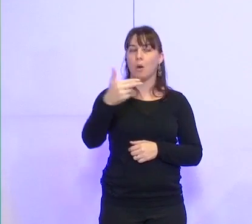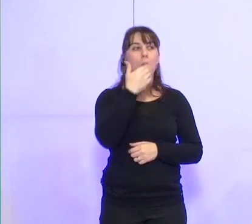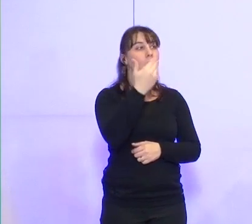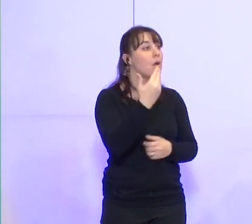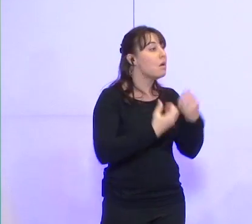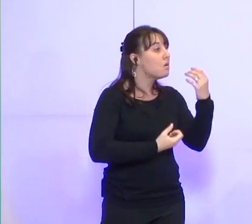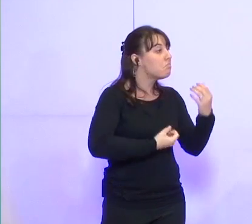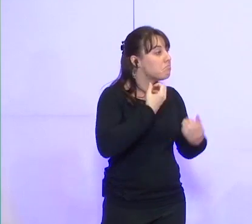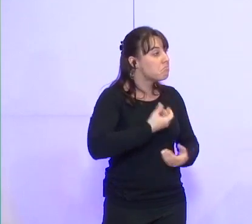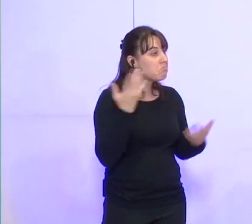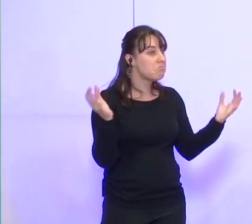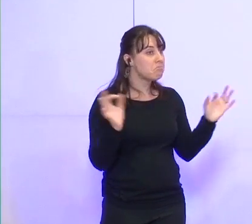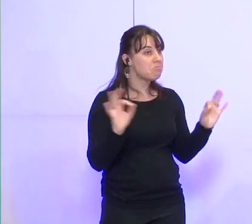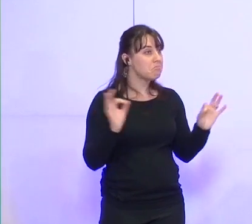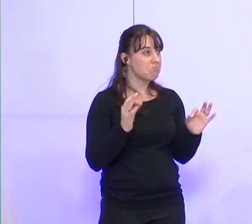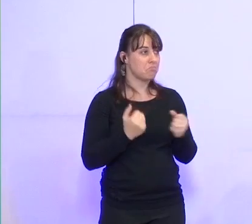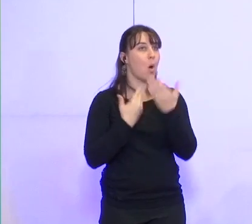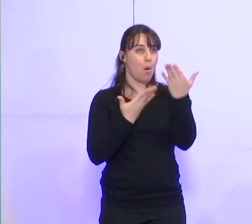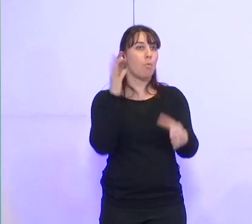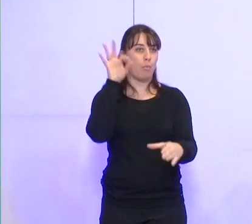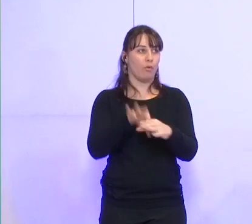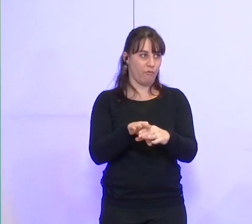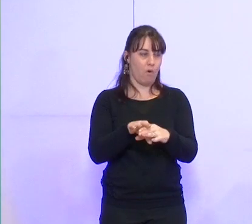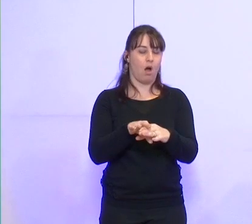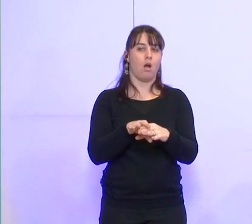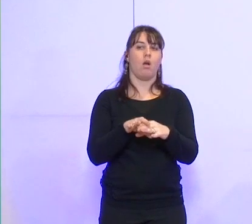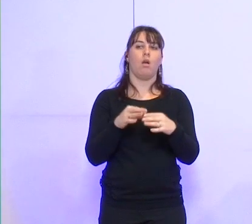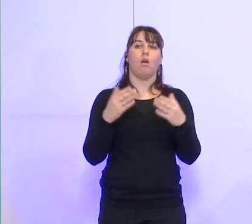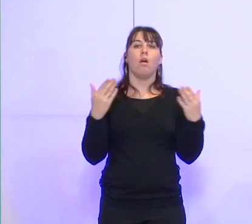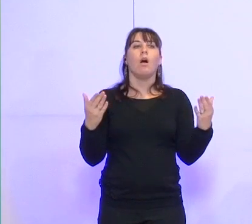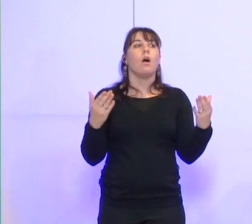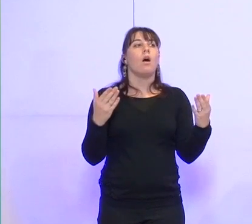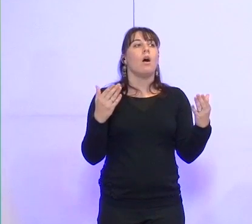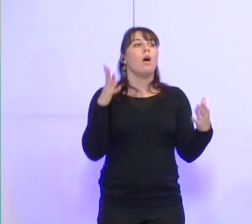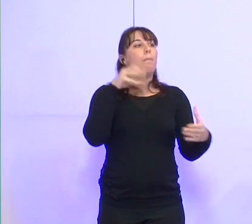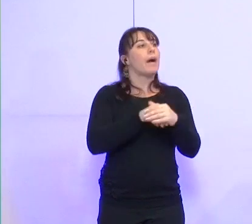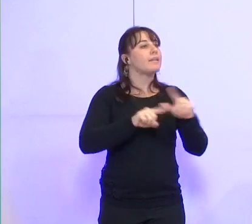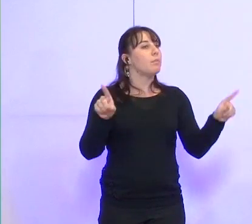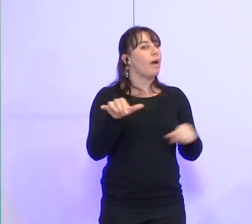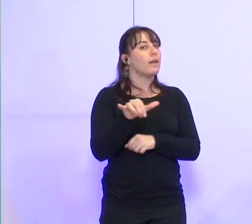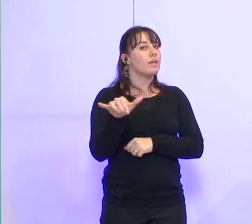S'il n'y a pas d'autres prises de parole, je mets cette délibération aux voix. Qui ne prend pas part au vote?